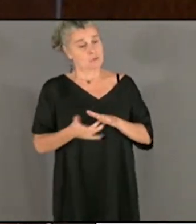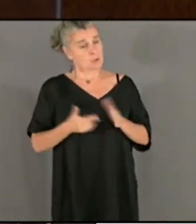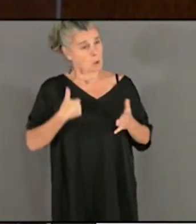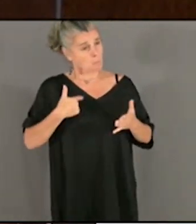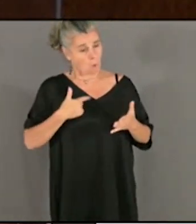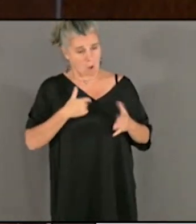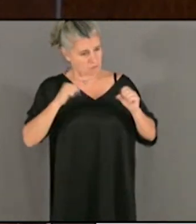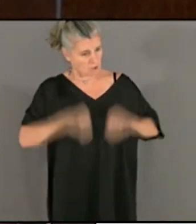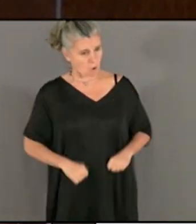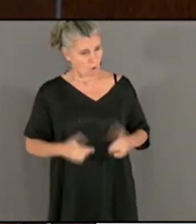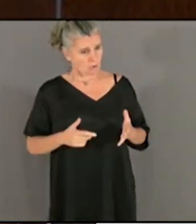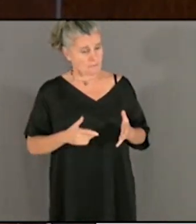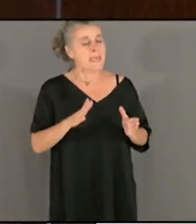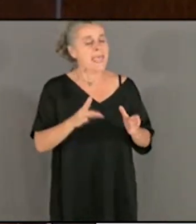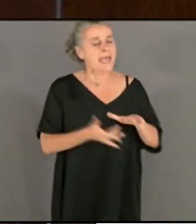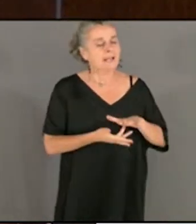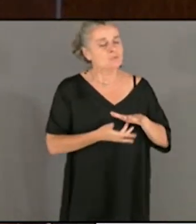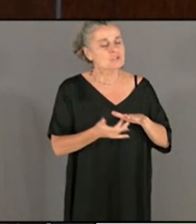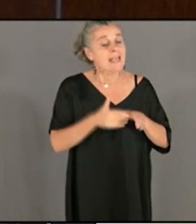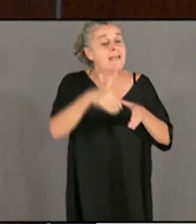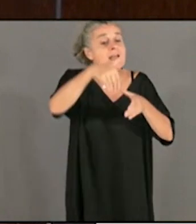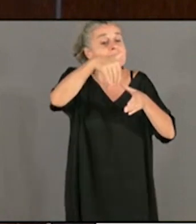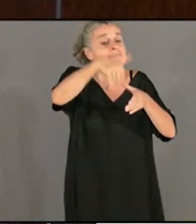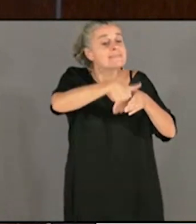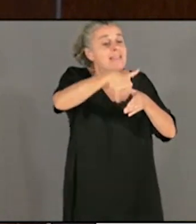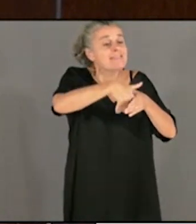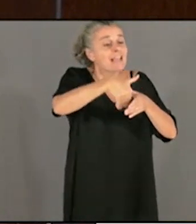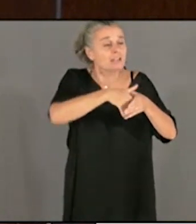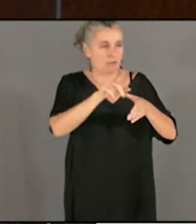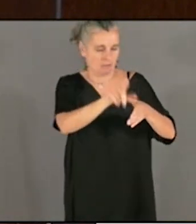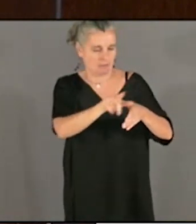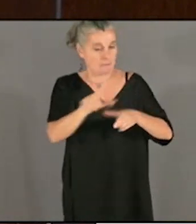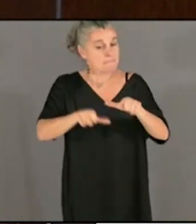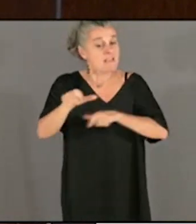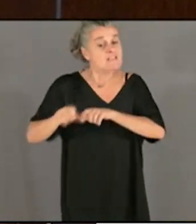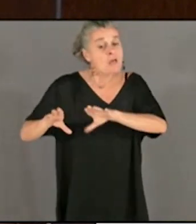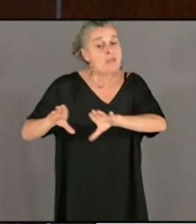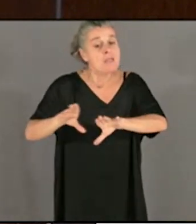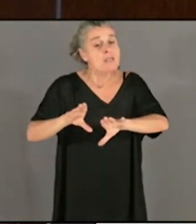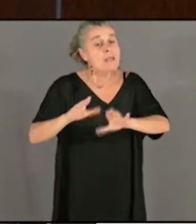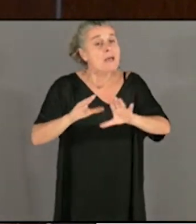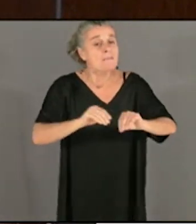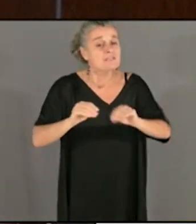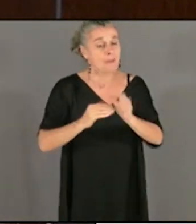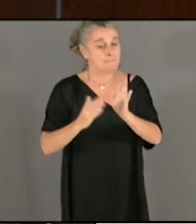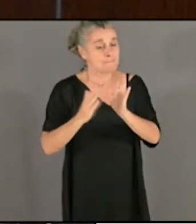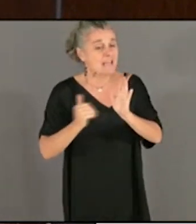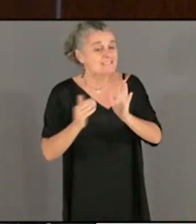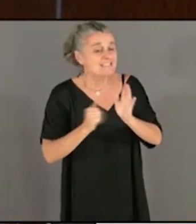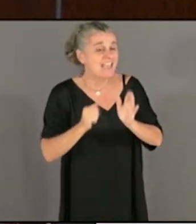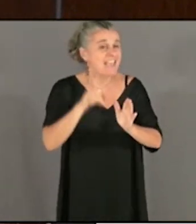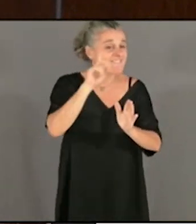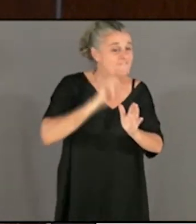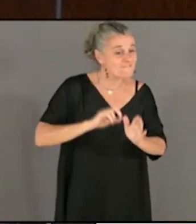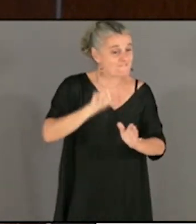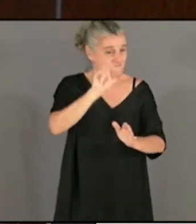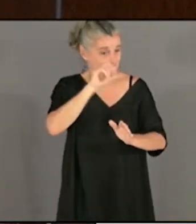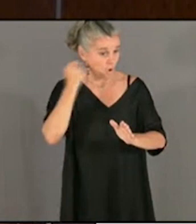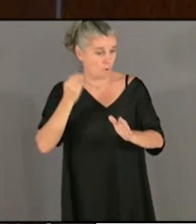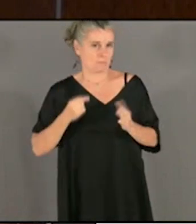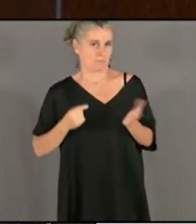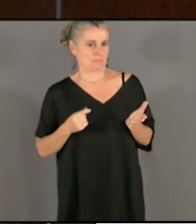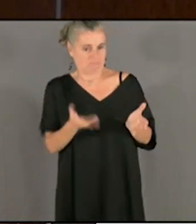de l'intérieur. Ces Marseillais et ces Marseillaises qui sont devenus des citoyens de seconde zone dans leur propre